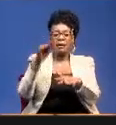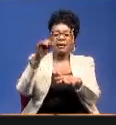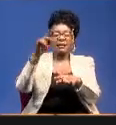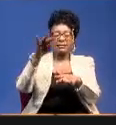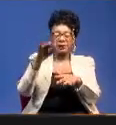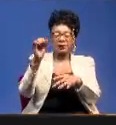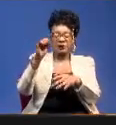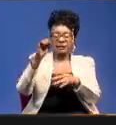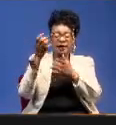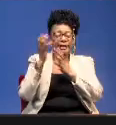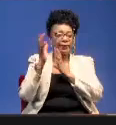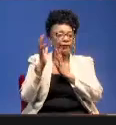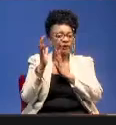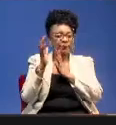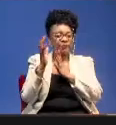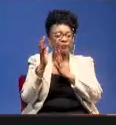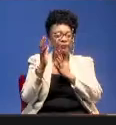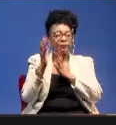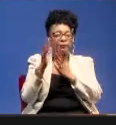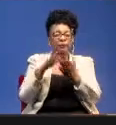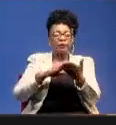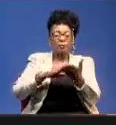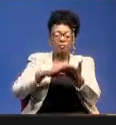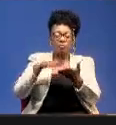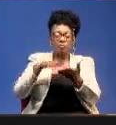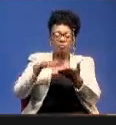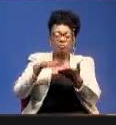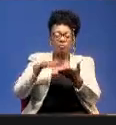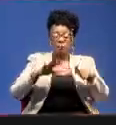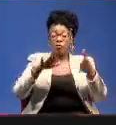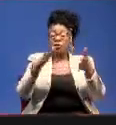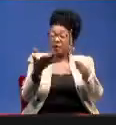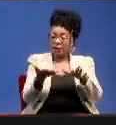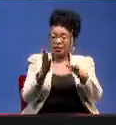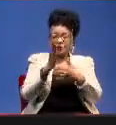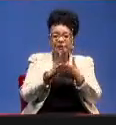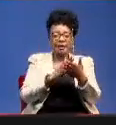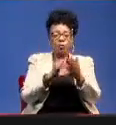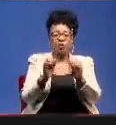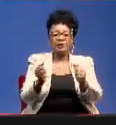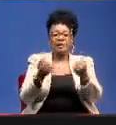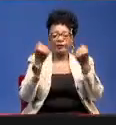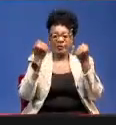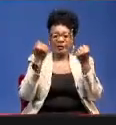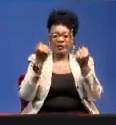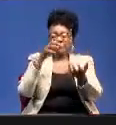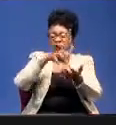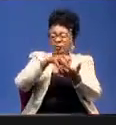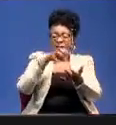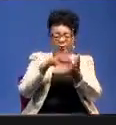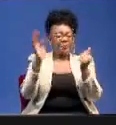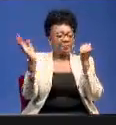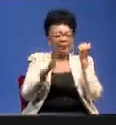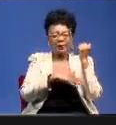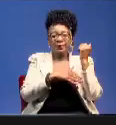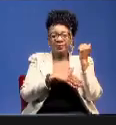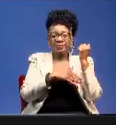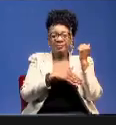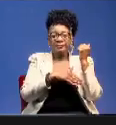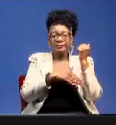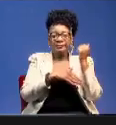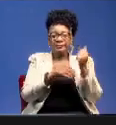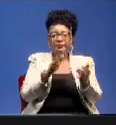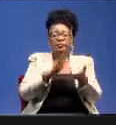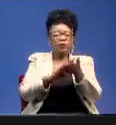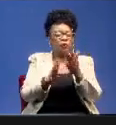Shakahola. Mamia ya waumini waliaga dunia na wengine kuokolewa katika hali mbaya. Hakuna vile mtu